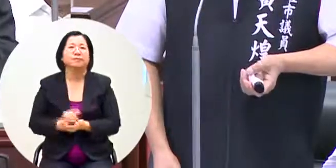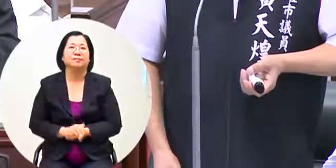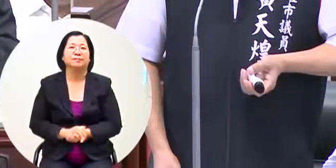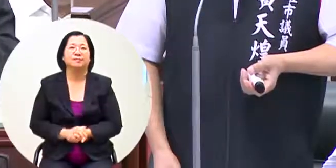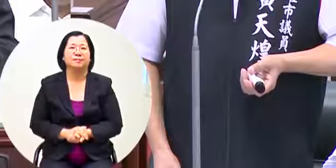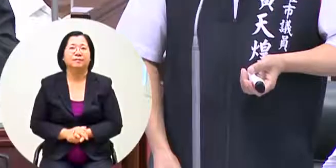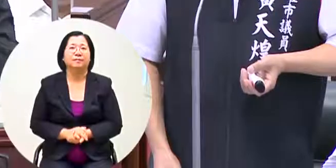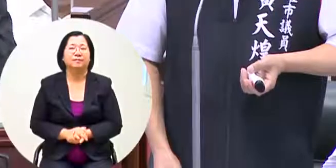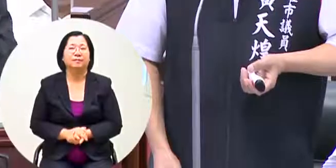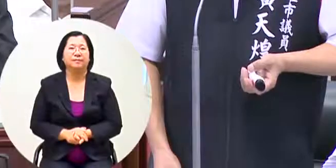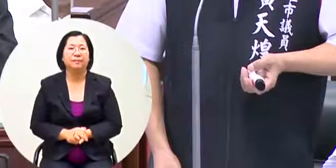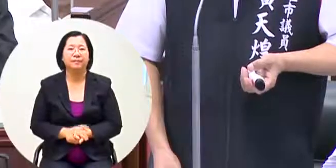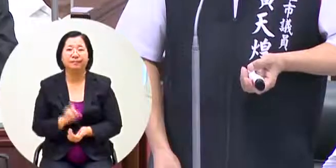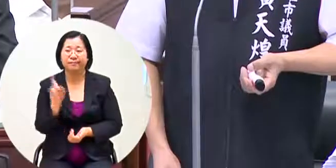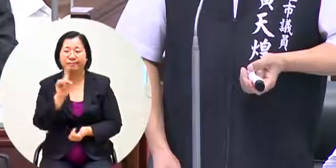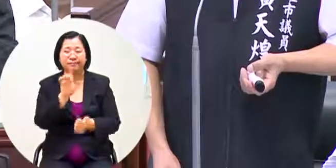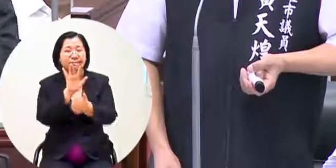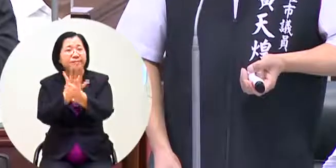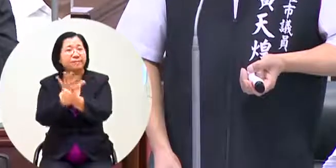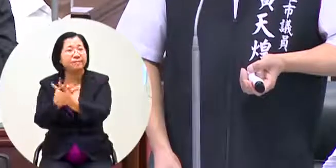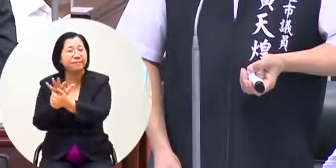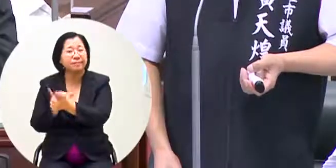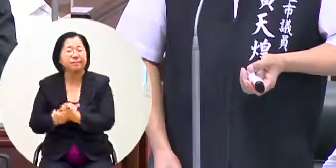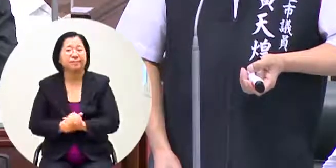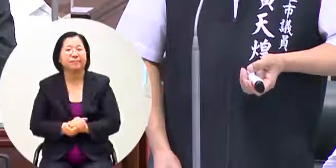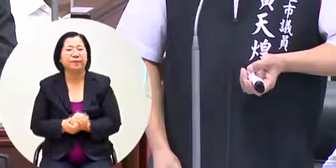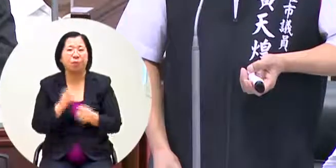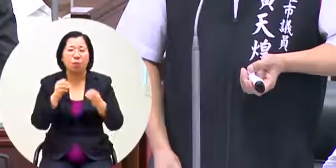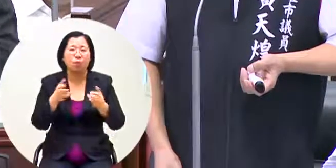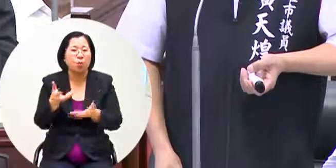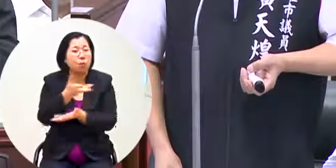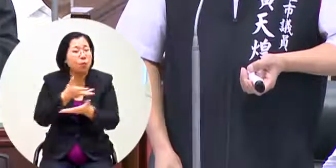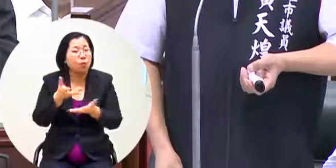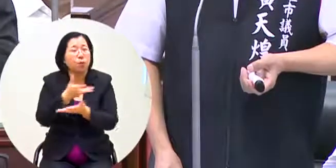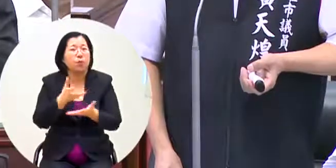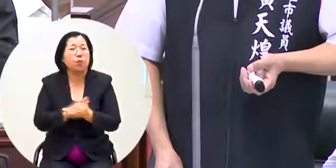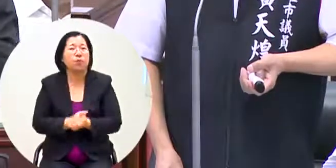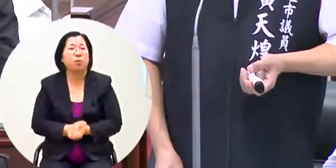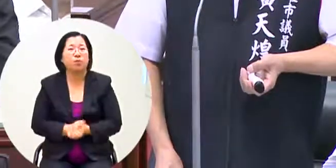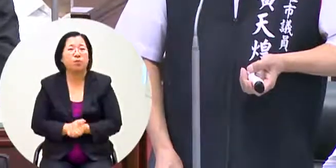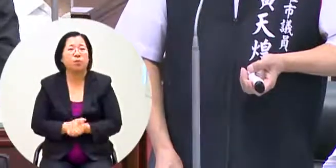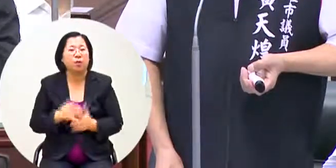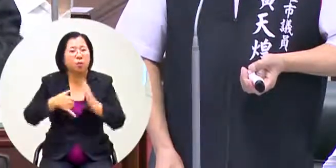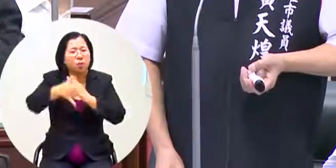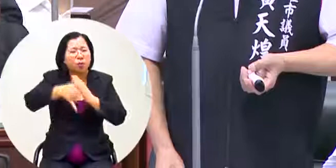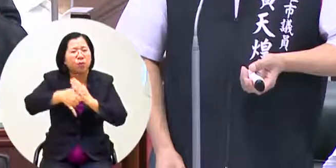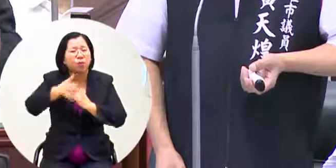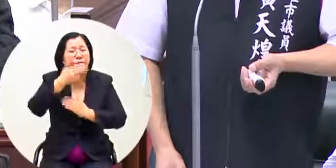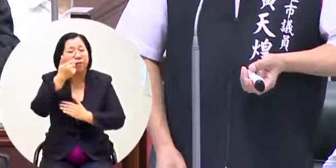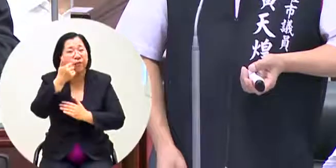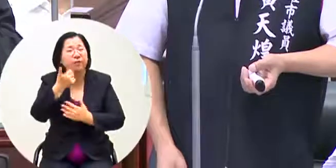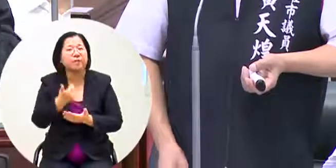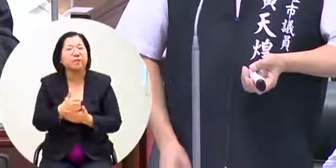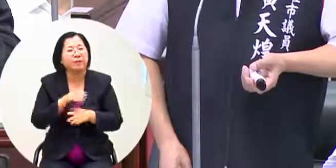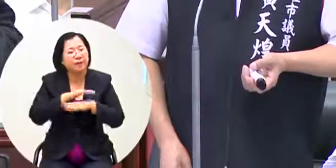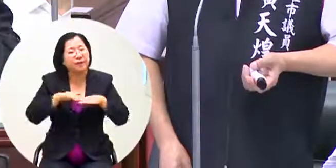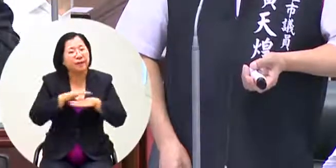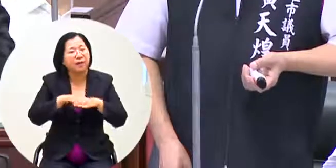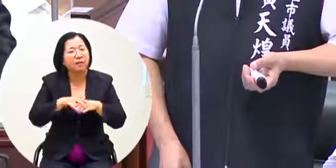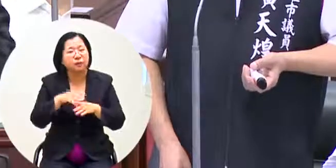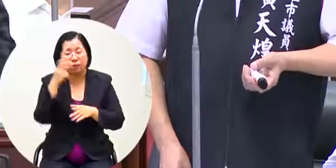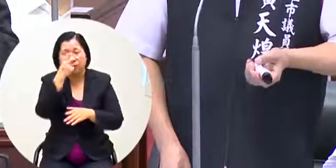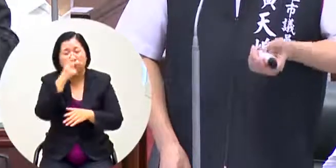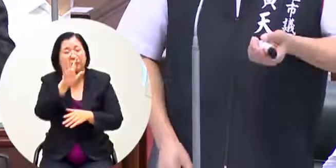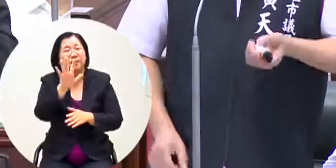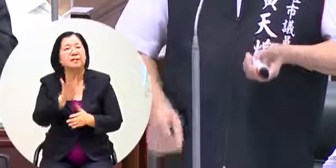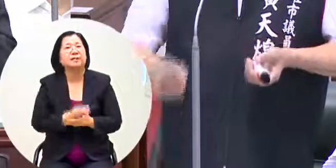来做一些协调跟沟通吼、比如讲伊出去较方便，安全阁有受到管理，这有很多细节跟方法可以